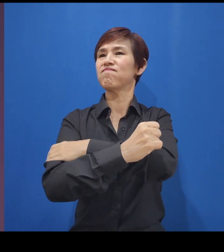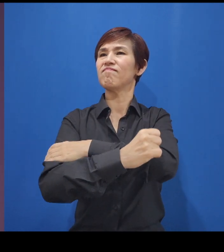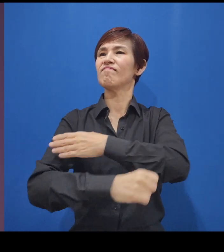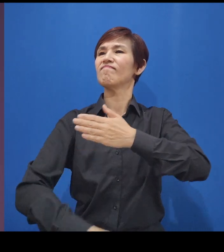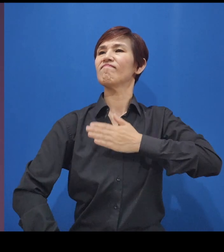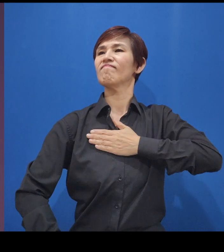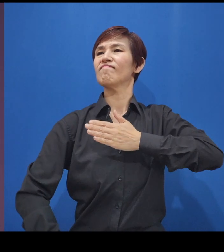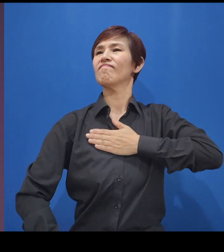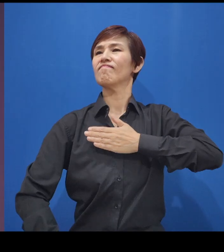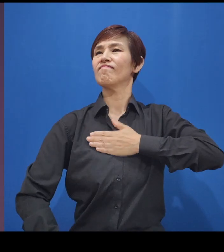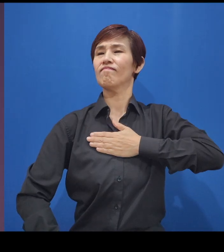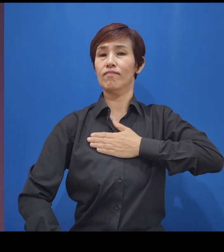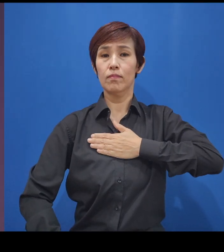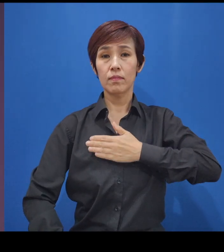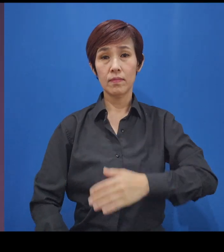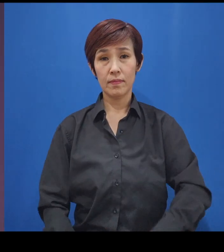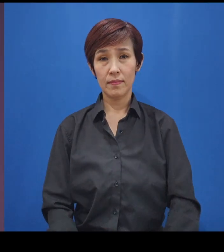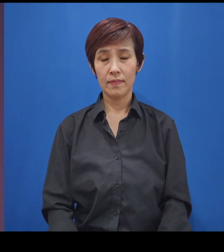내가 다 했어요.